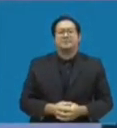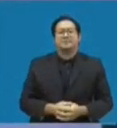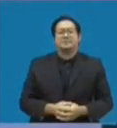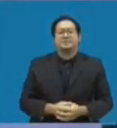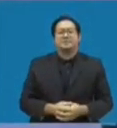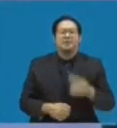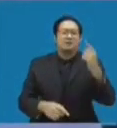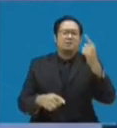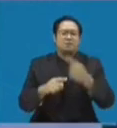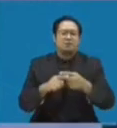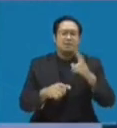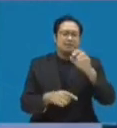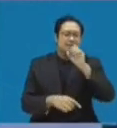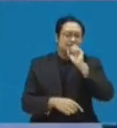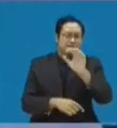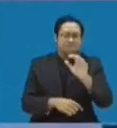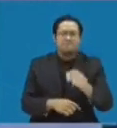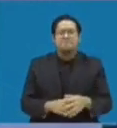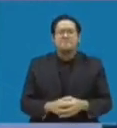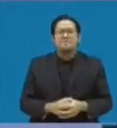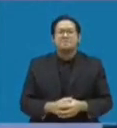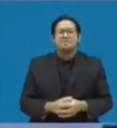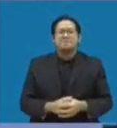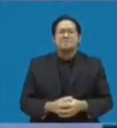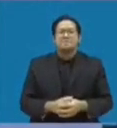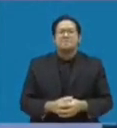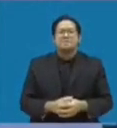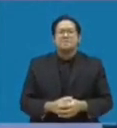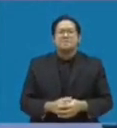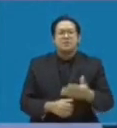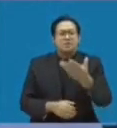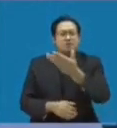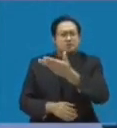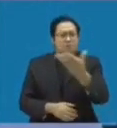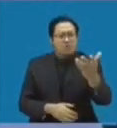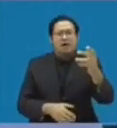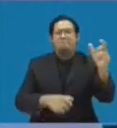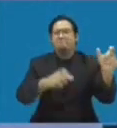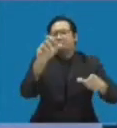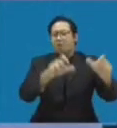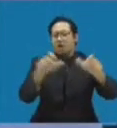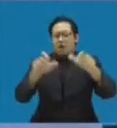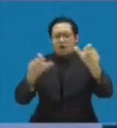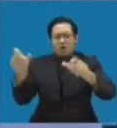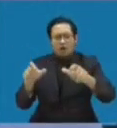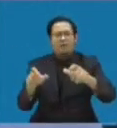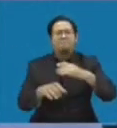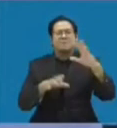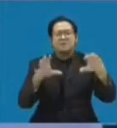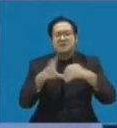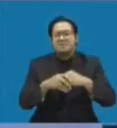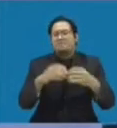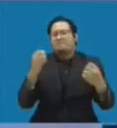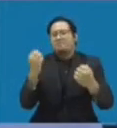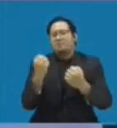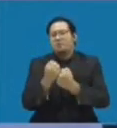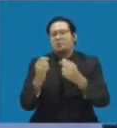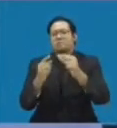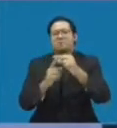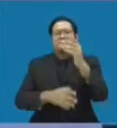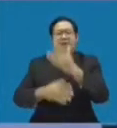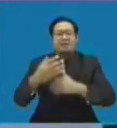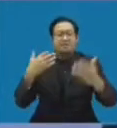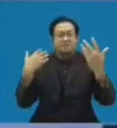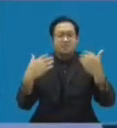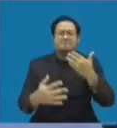The Stage Terima kasih atas kerja keras semua pihak yang telah mensukseskan peparnas ke-16